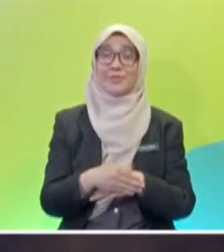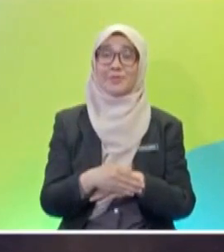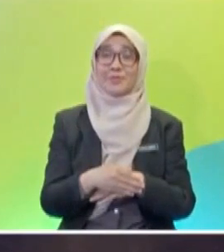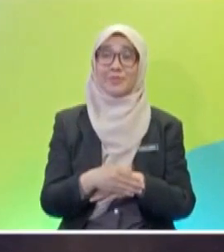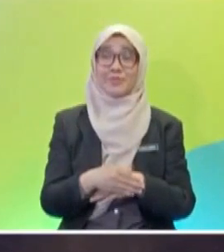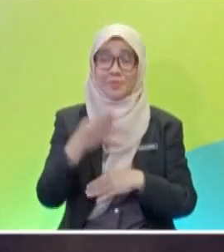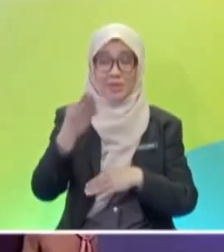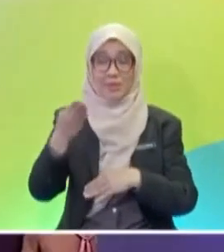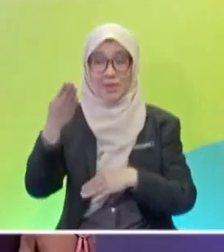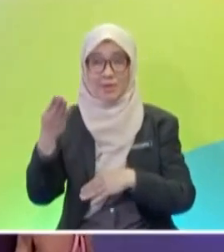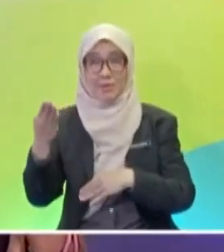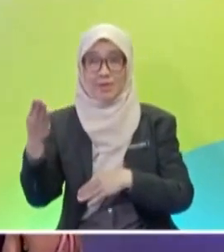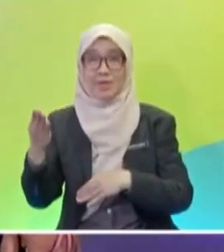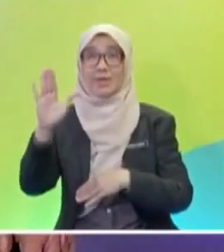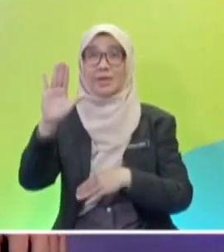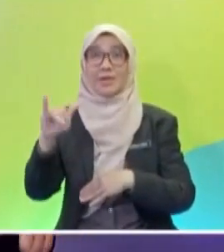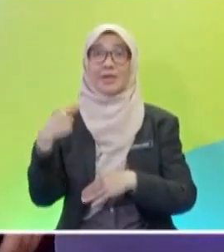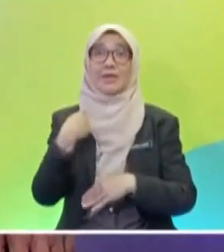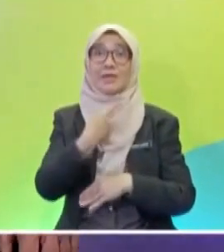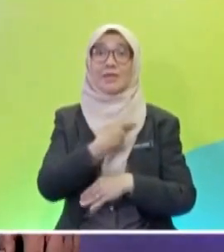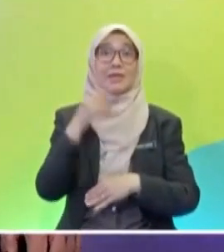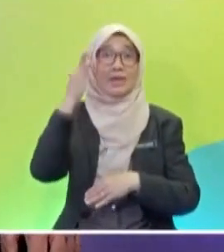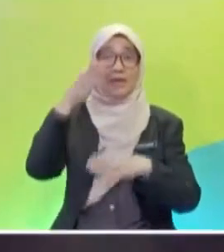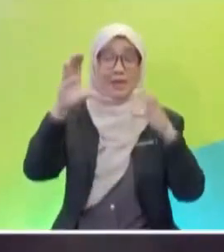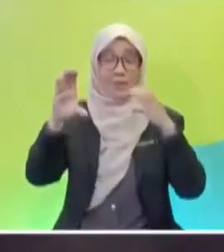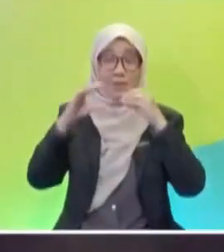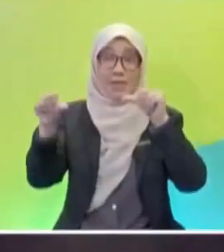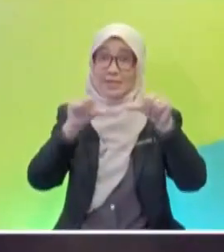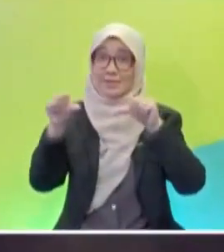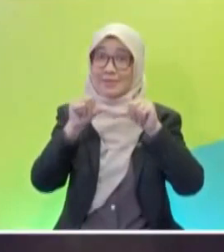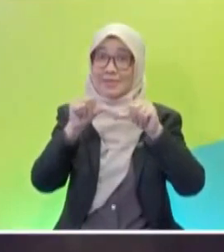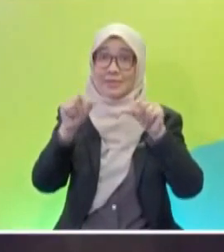bahan-bahan atau yang kita akan buat tiba-tiba bersama